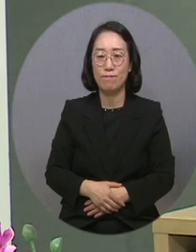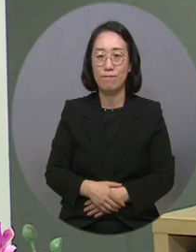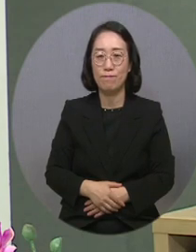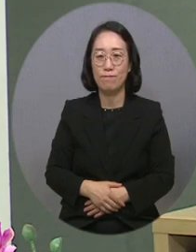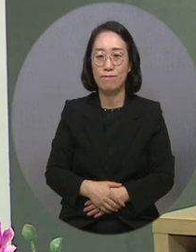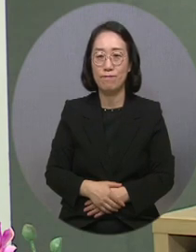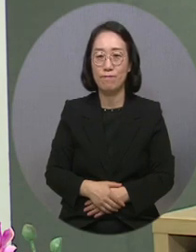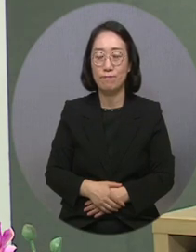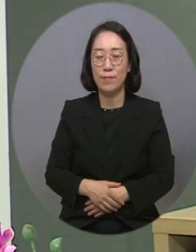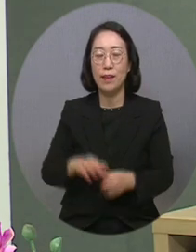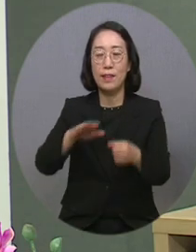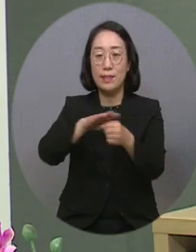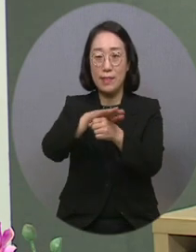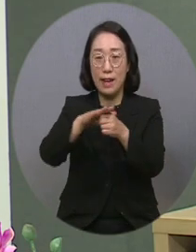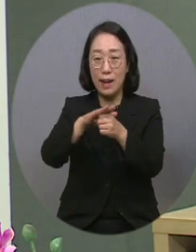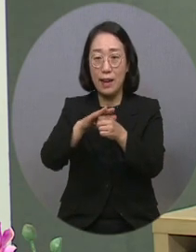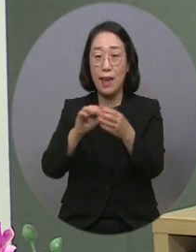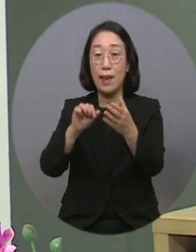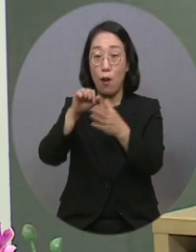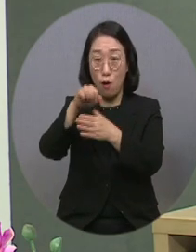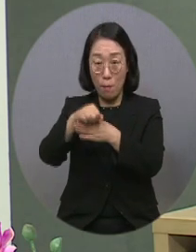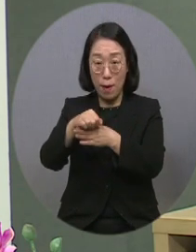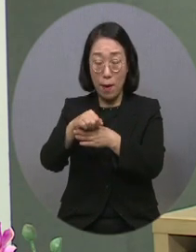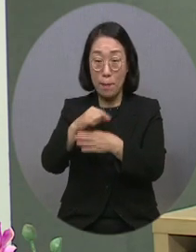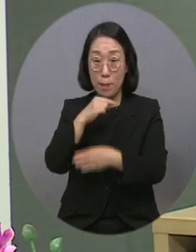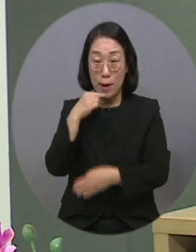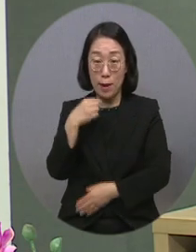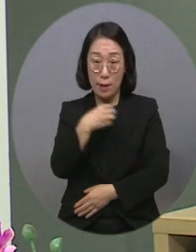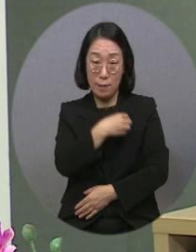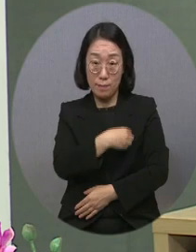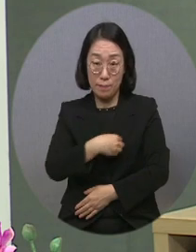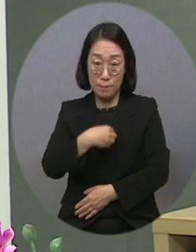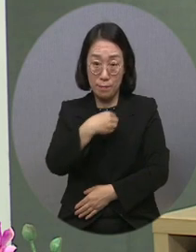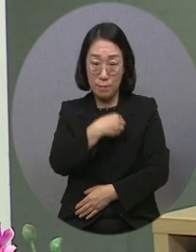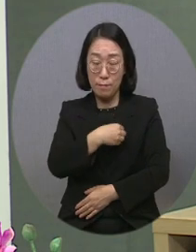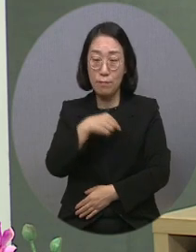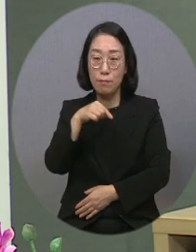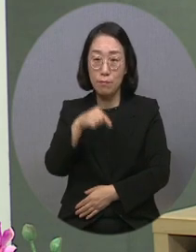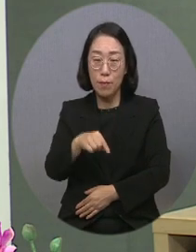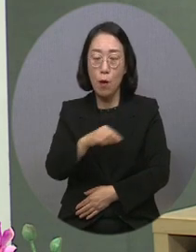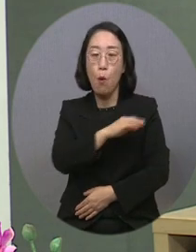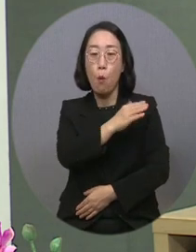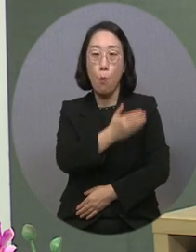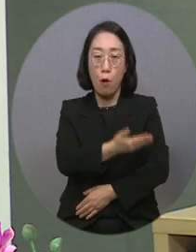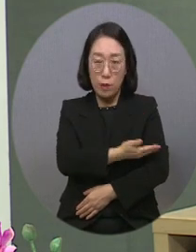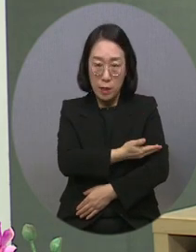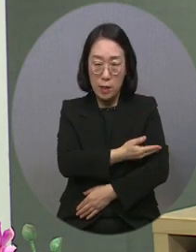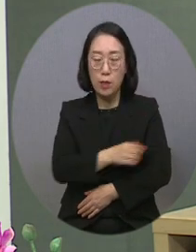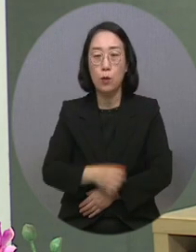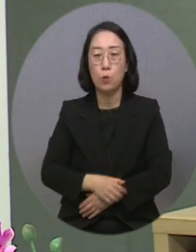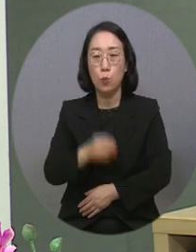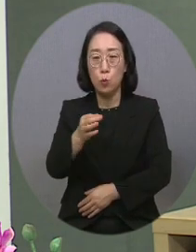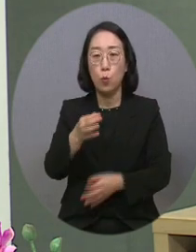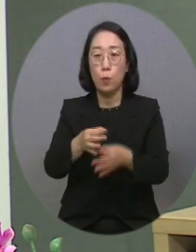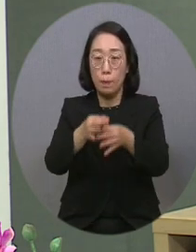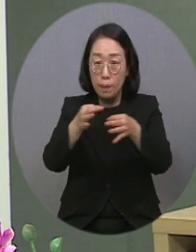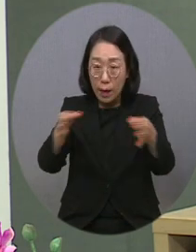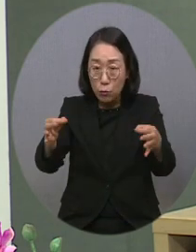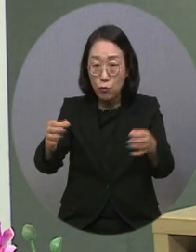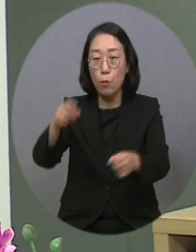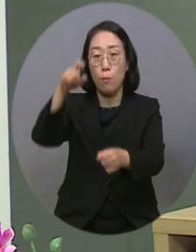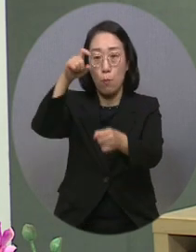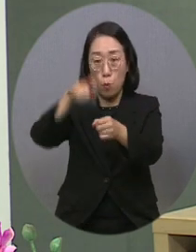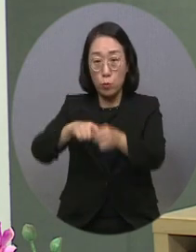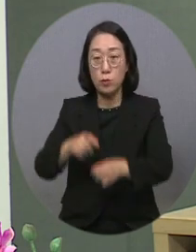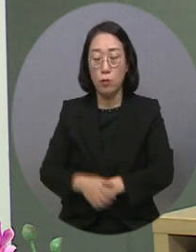그 사랑의 열매가 가지고 있는 그 권한이라든가 배분의 목적이라든가 이런 게